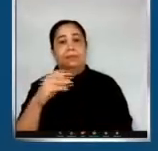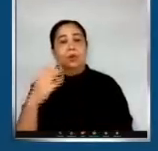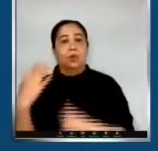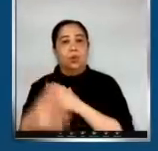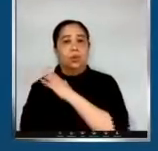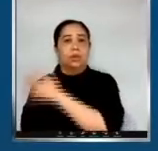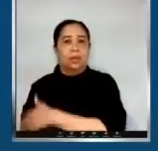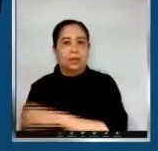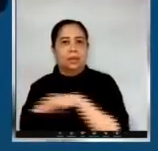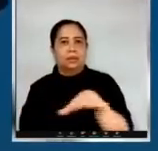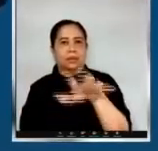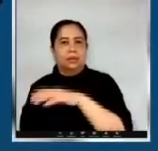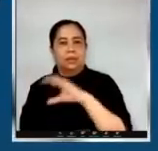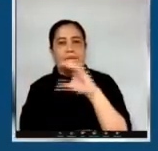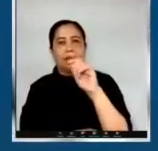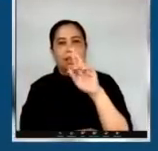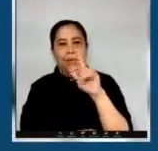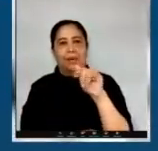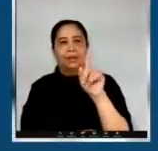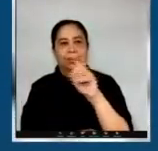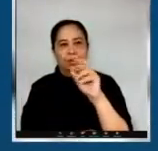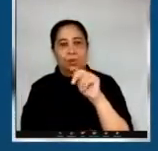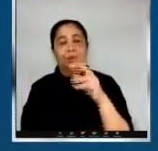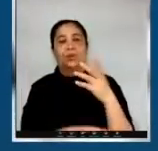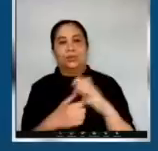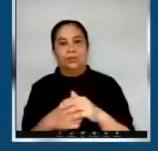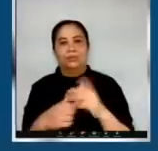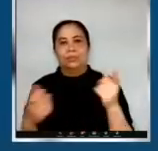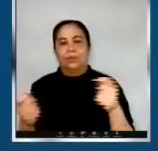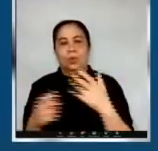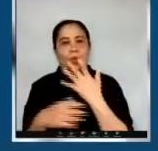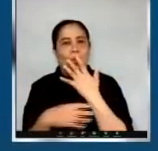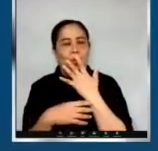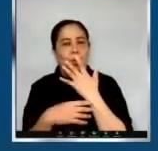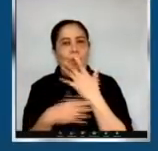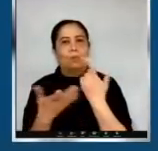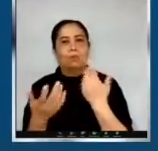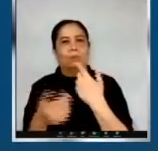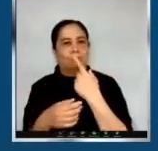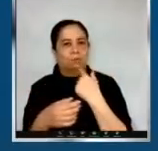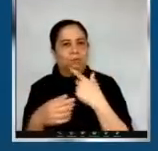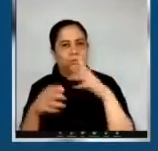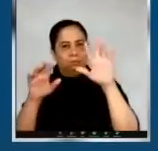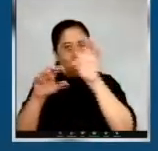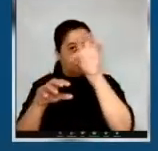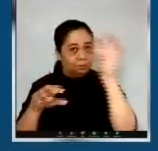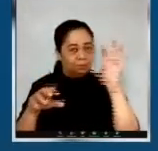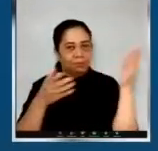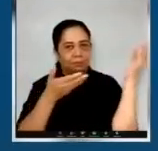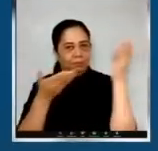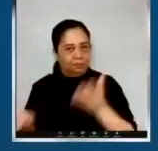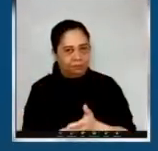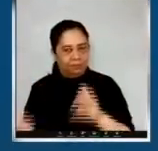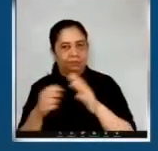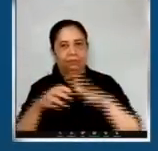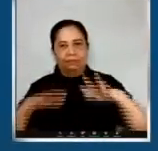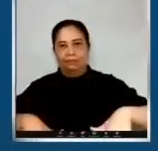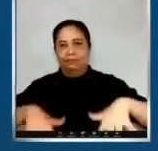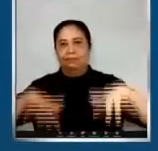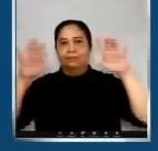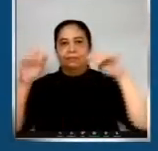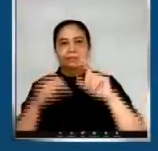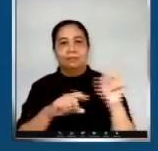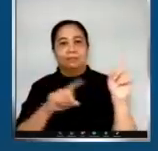may Calabarzon, mga kapuso, pinakikita nyo mga kulay pula, malalakas ang ulan yan na pwede pong magdulot ng mga pagbaha. Pagsapit ang hapon at